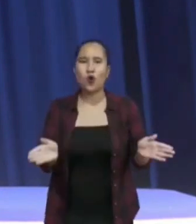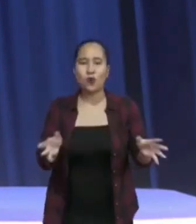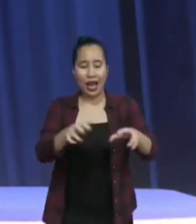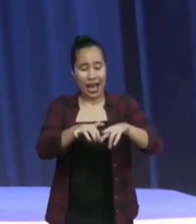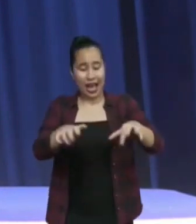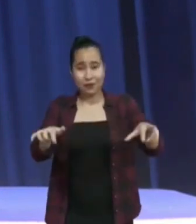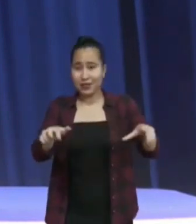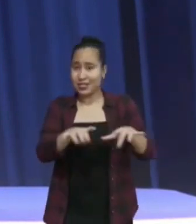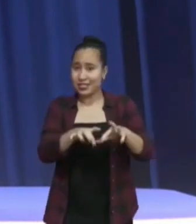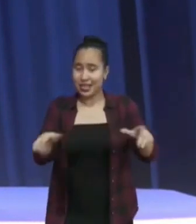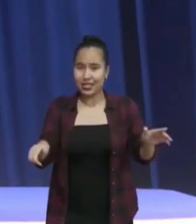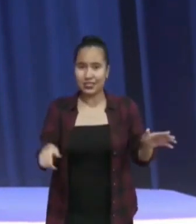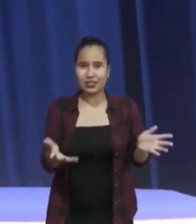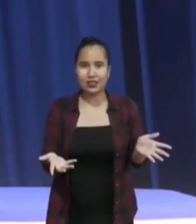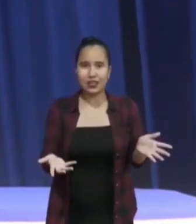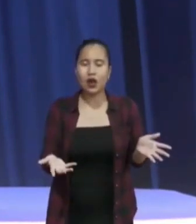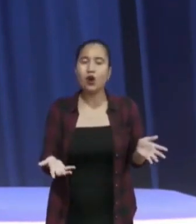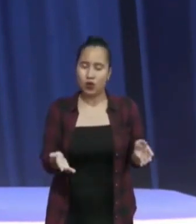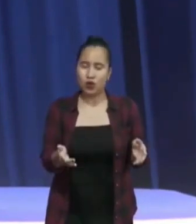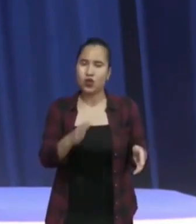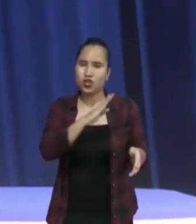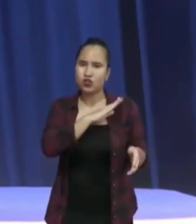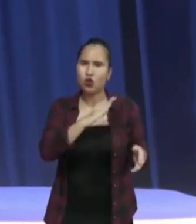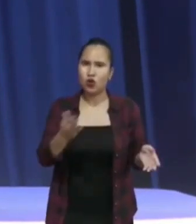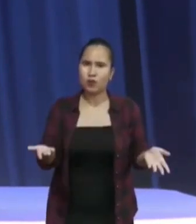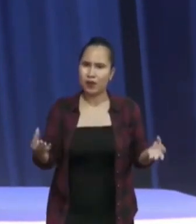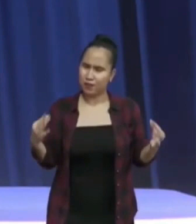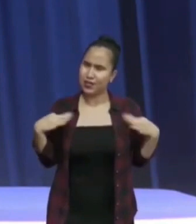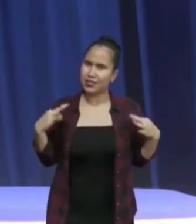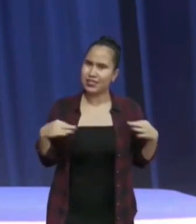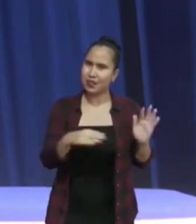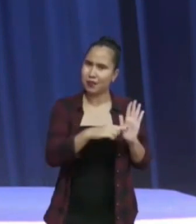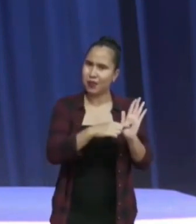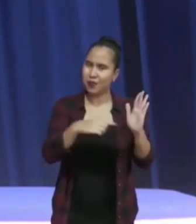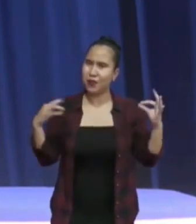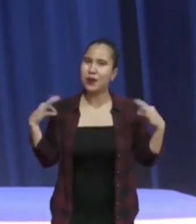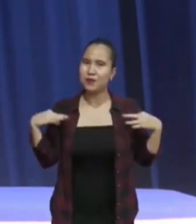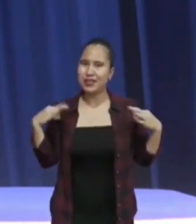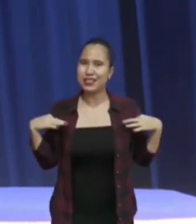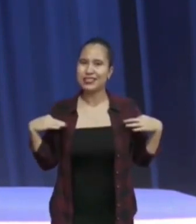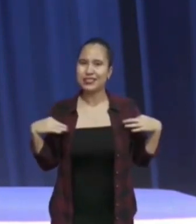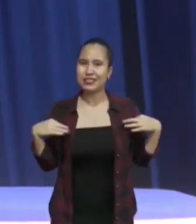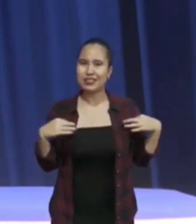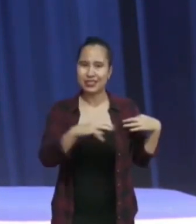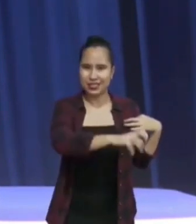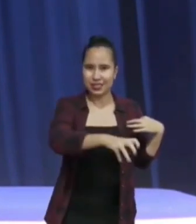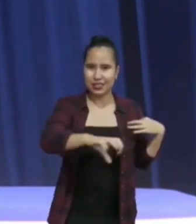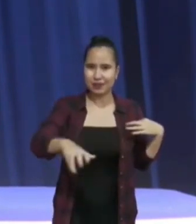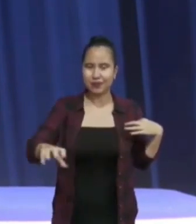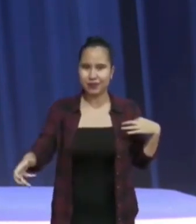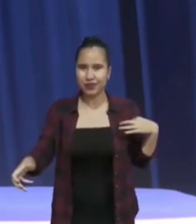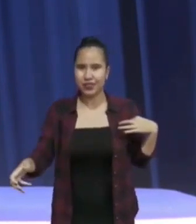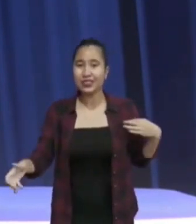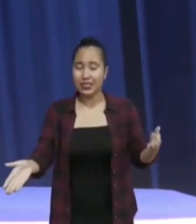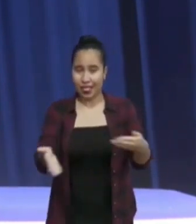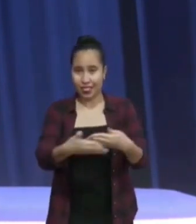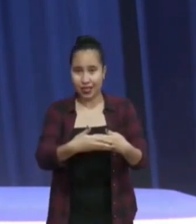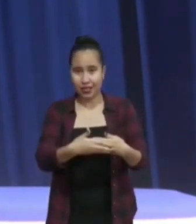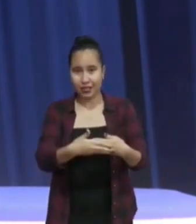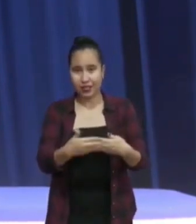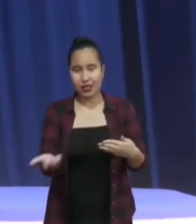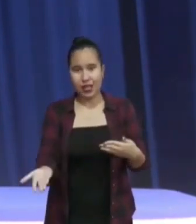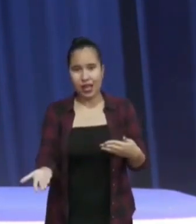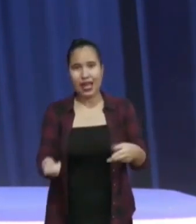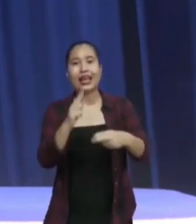diensten zijn zoals bij alle andere ministeries en bij alle andere sectoren zijn die dicht. En alleen op